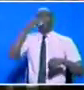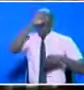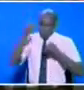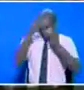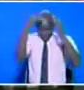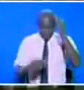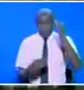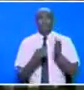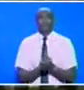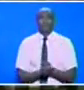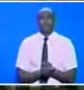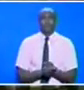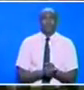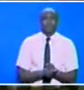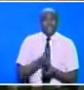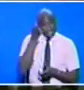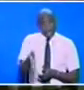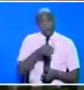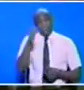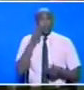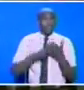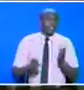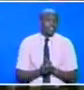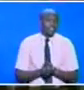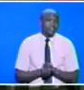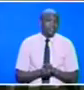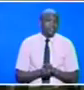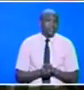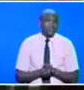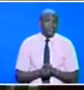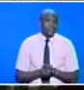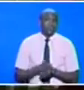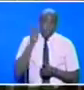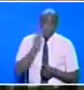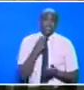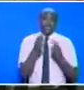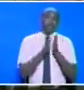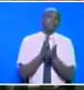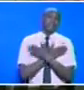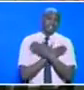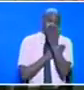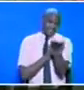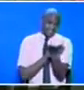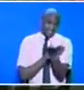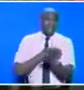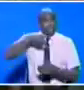Wapi kura atipie niu? Sasa hiyo bwana ingine. Njua ya tuongea my friend. Pia niu.